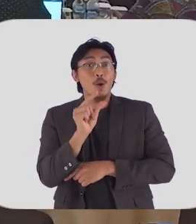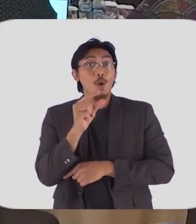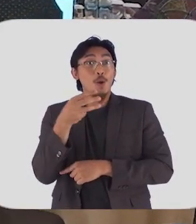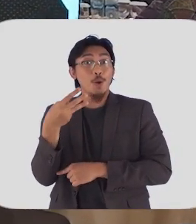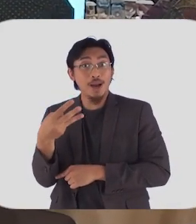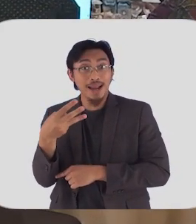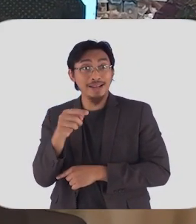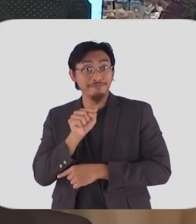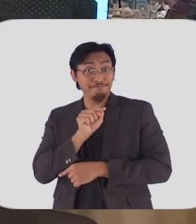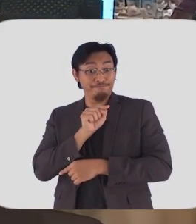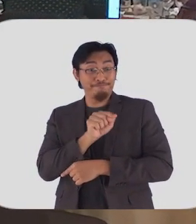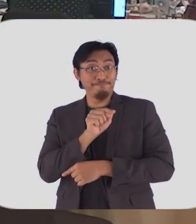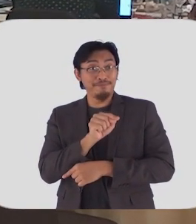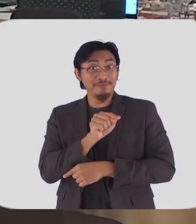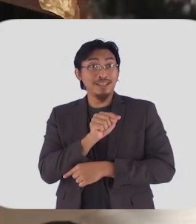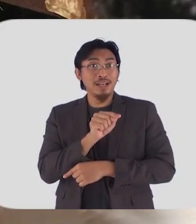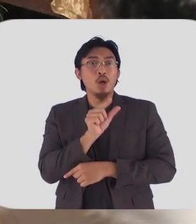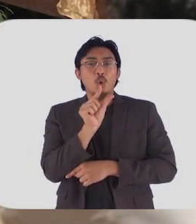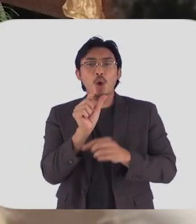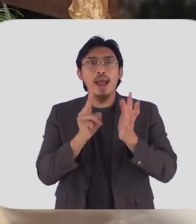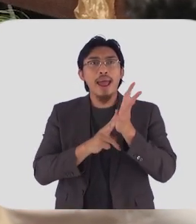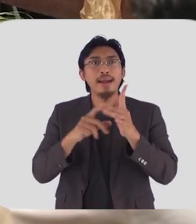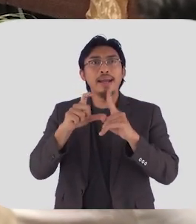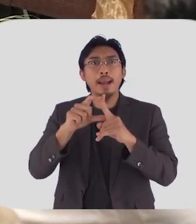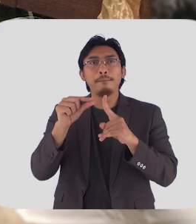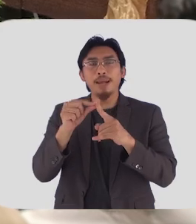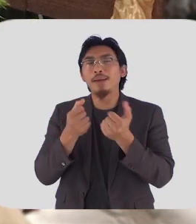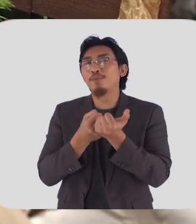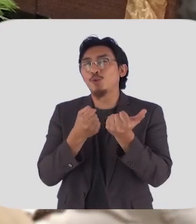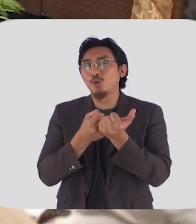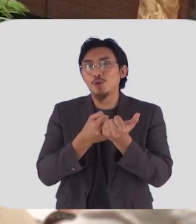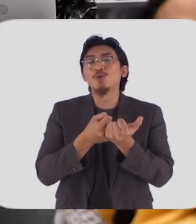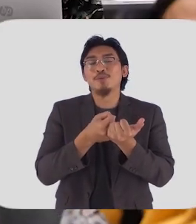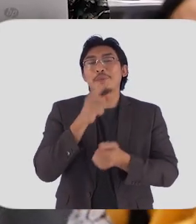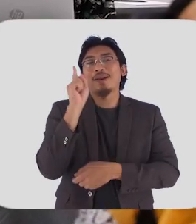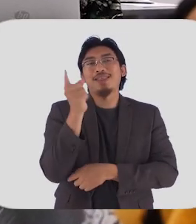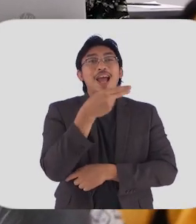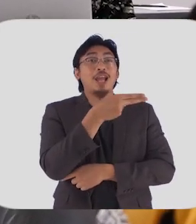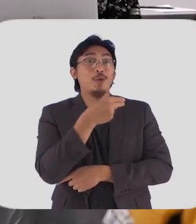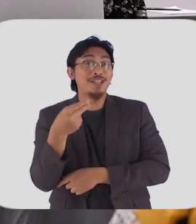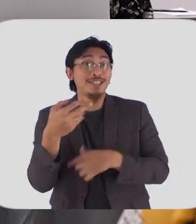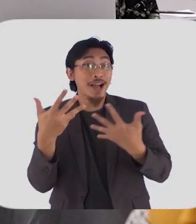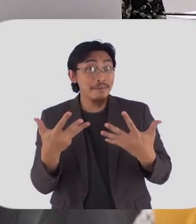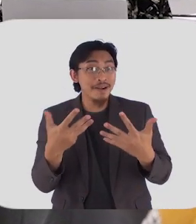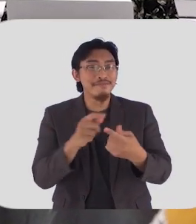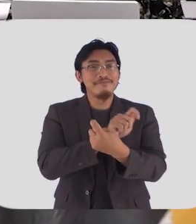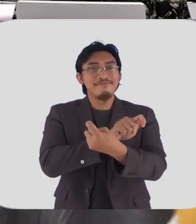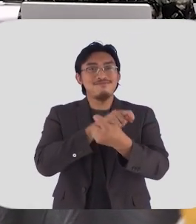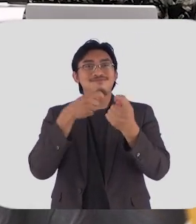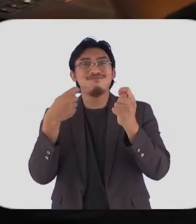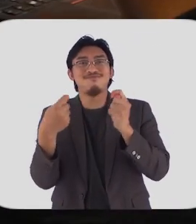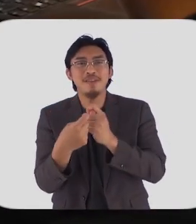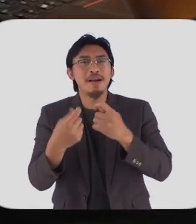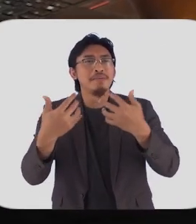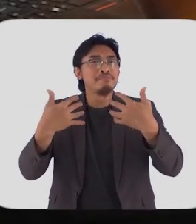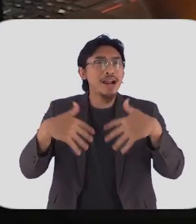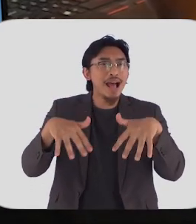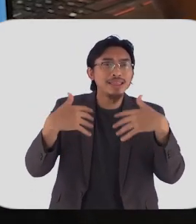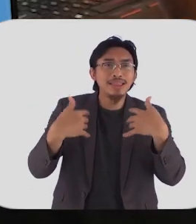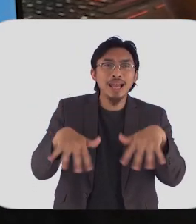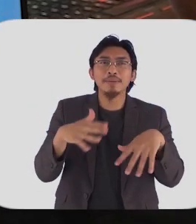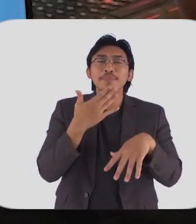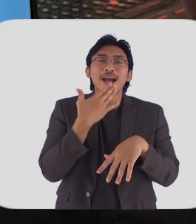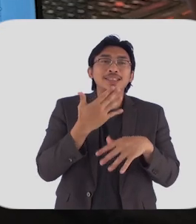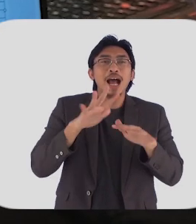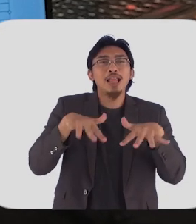Resilience, RESTORE, UNDP mendukung pemerintah Indonesia dalam bertransformasi dari praktik-praktik biasa